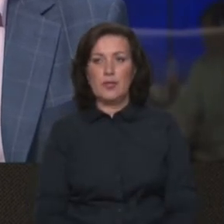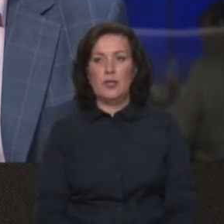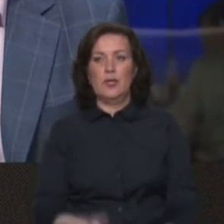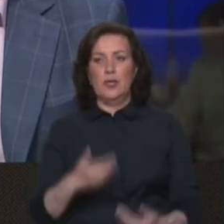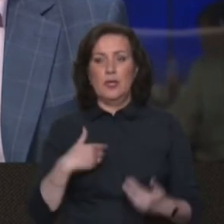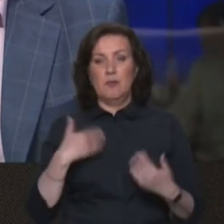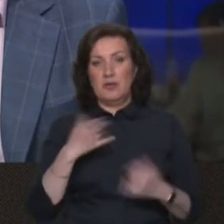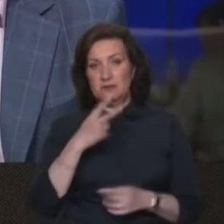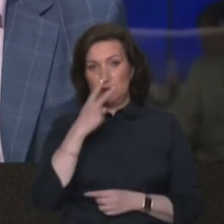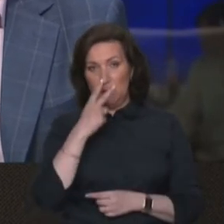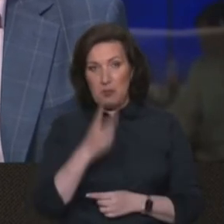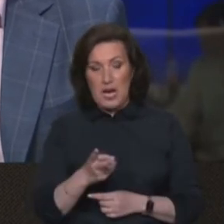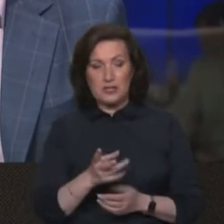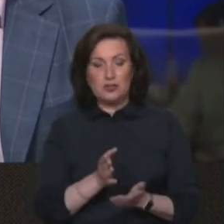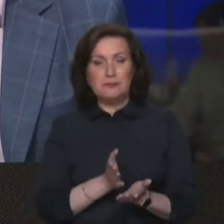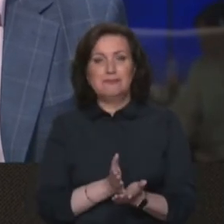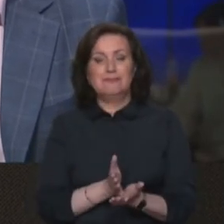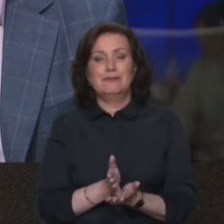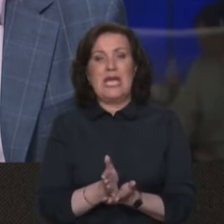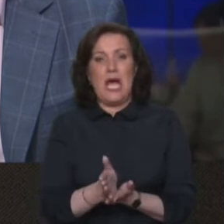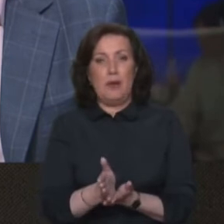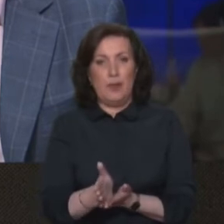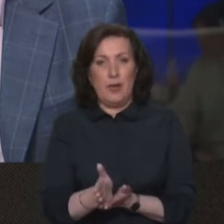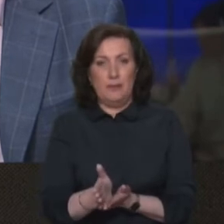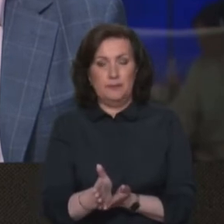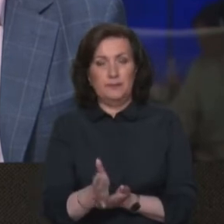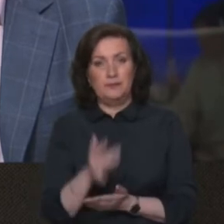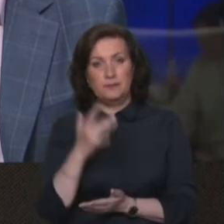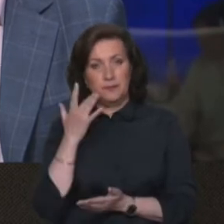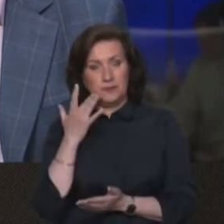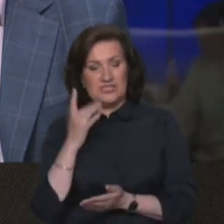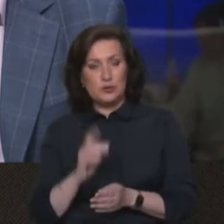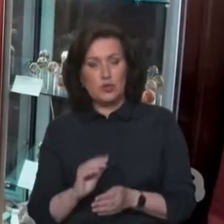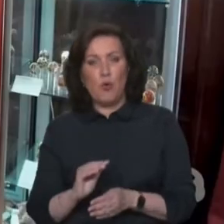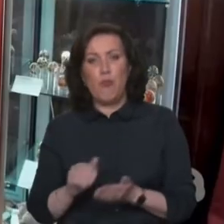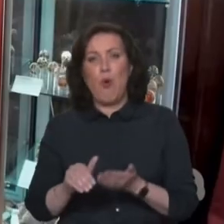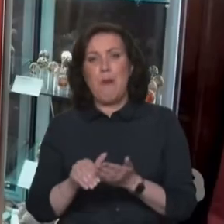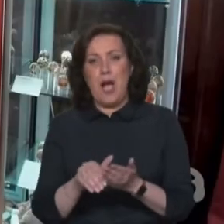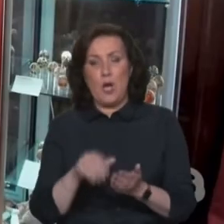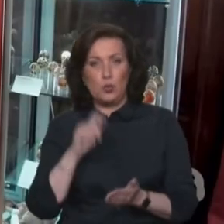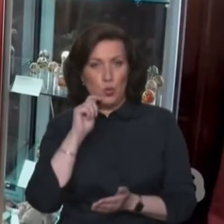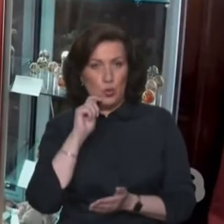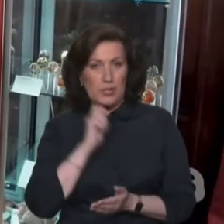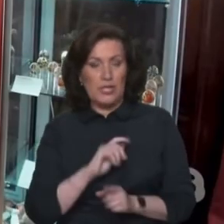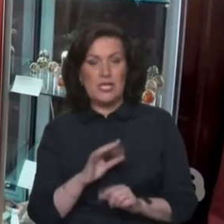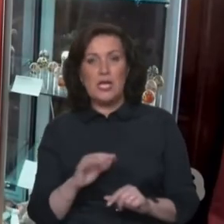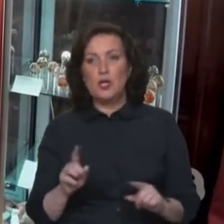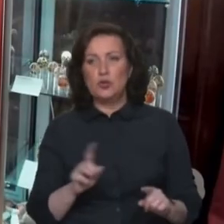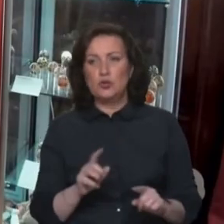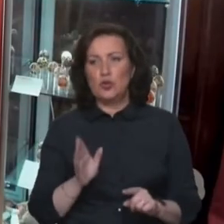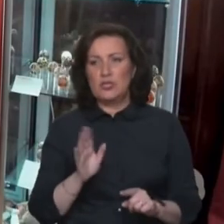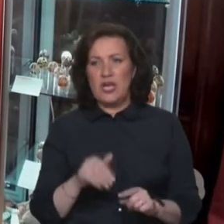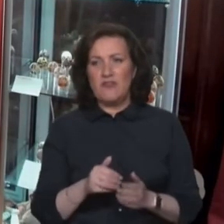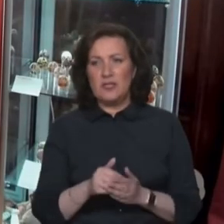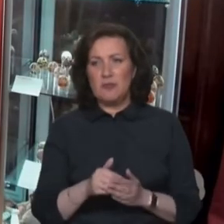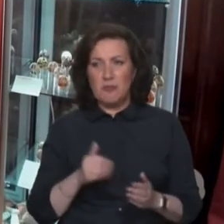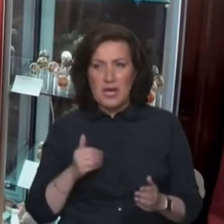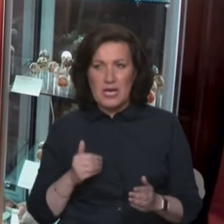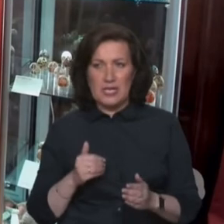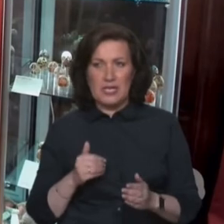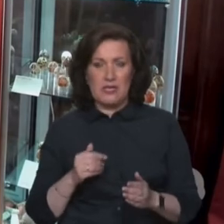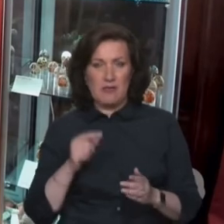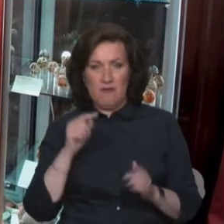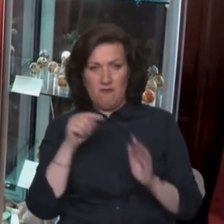ми вже бачимо певний напрям, як Сполучені Штати допомагають Україні, і що навіть перед